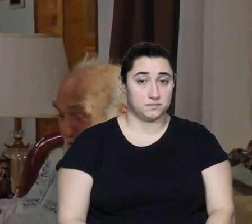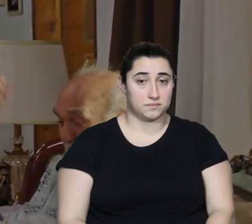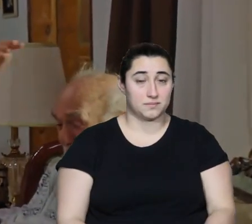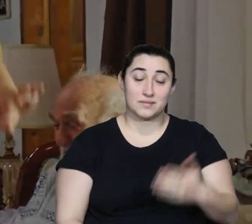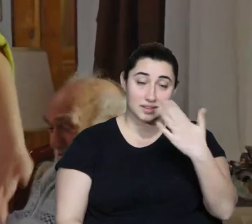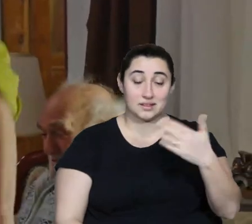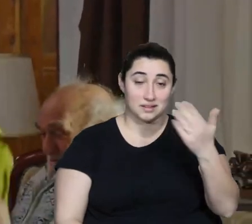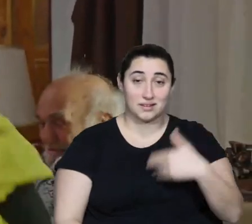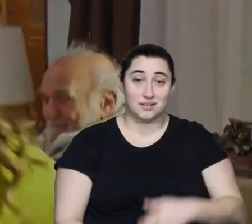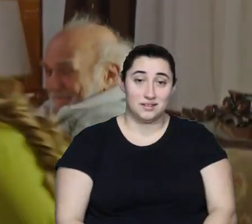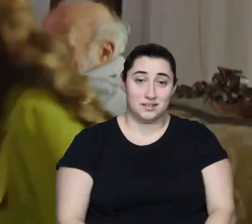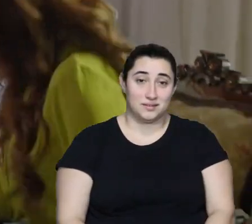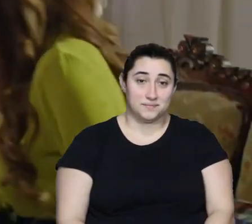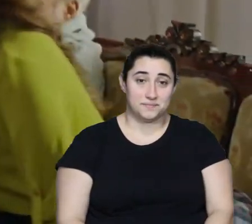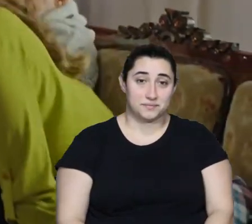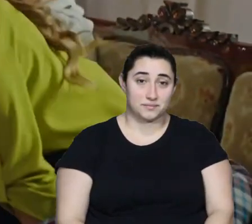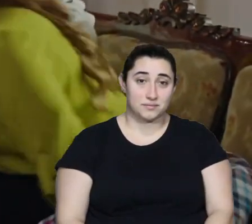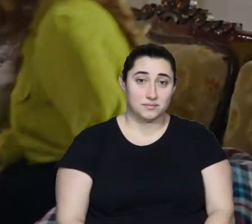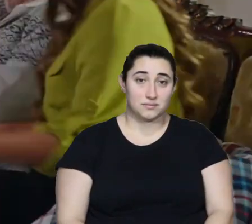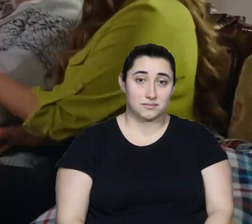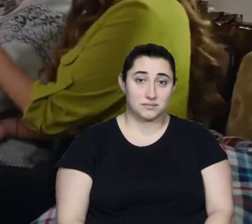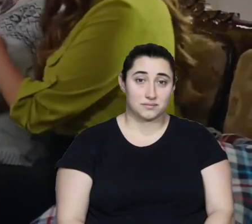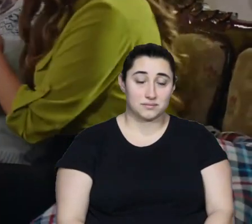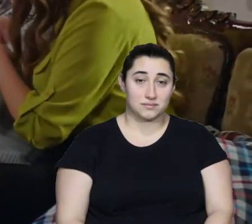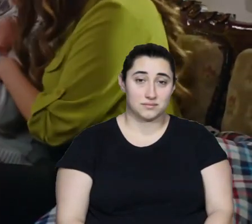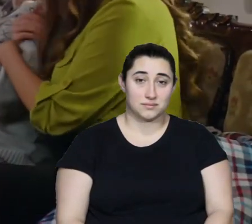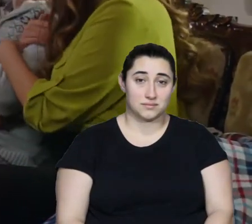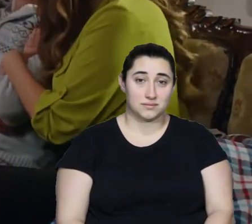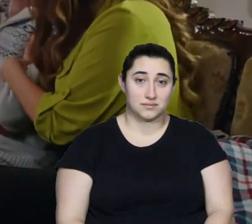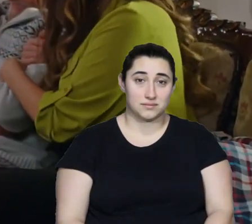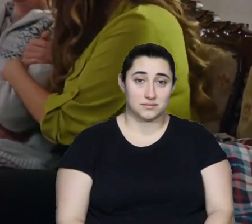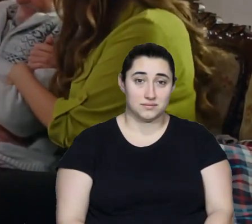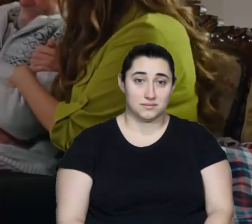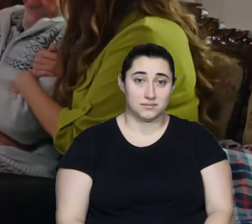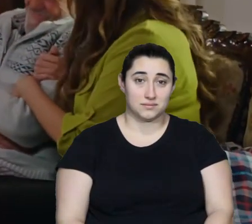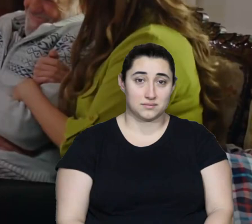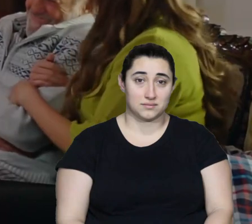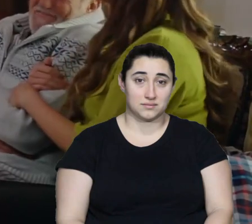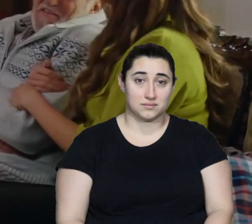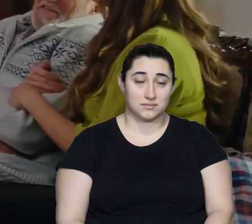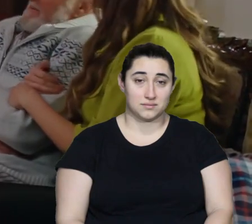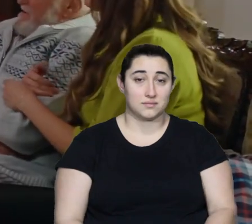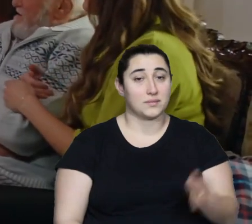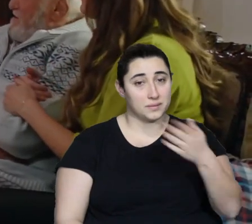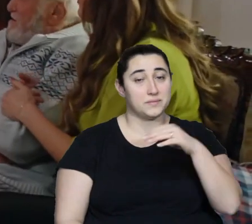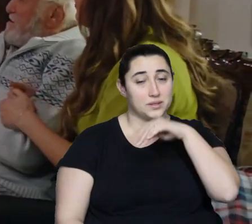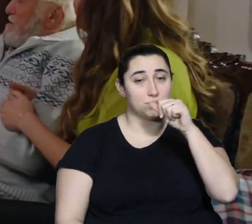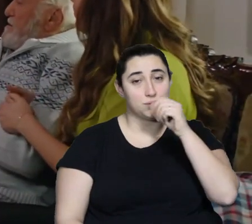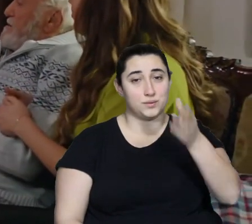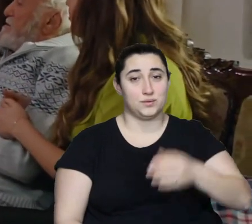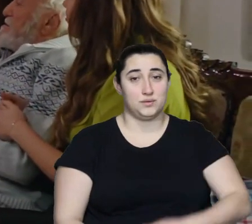Sen gel gel. Yanına oturttu. Burcu koluna girip sokuldu iyice. Al dede